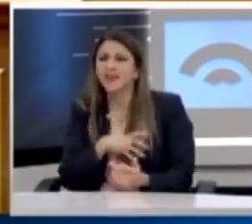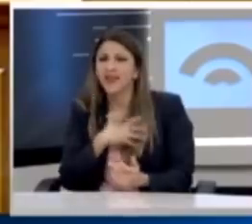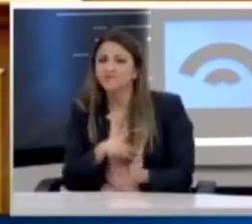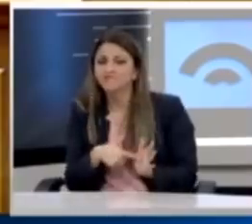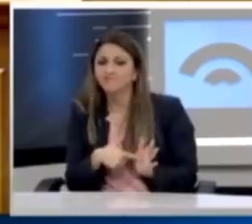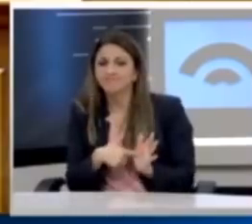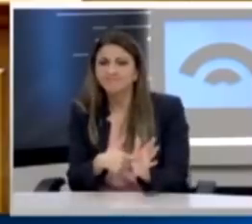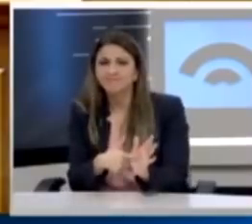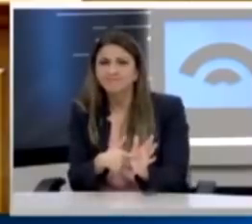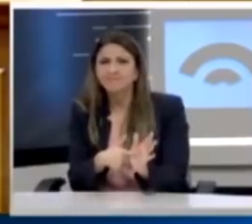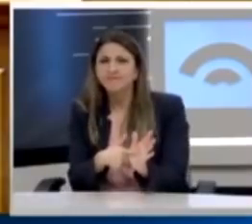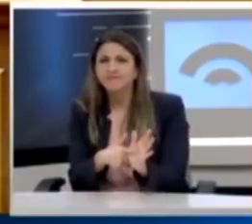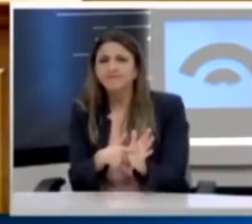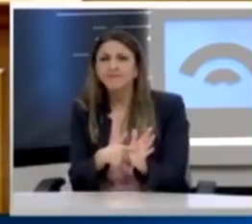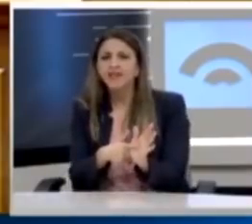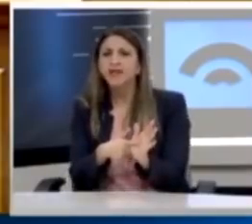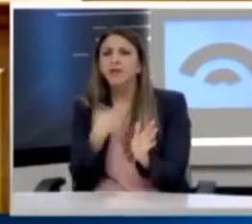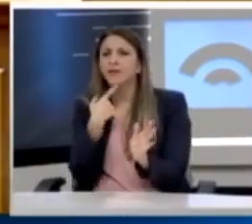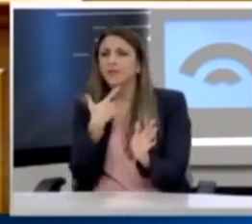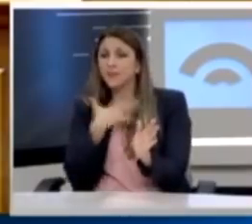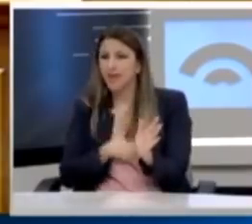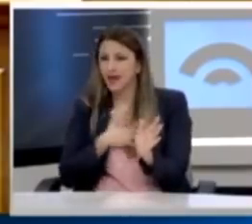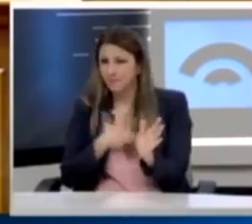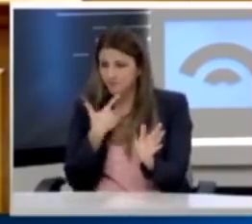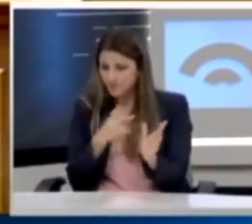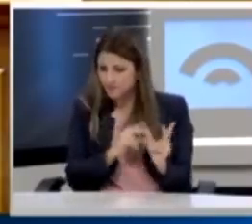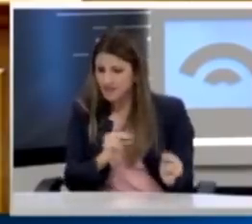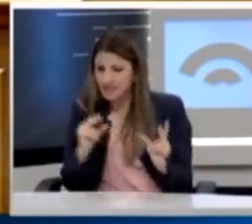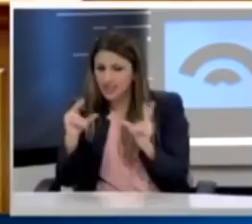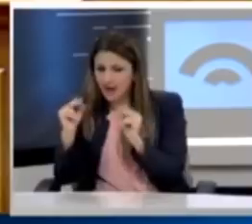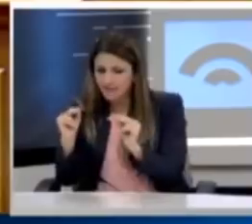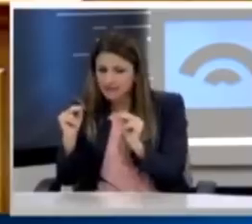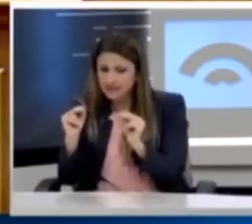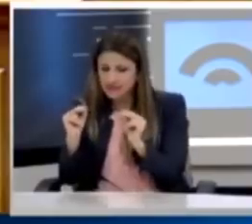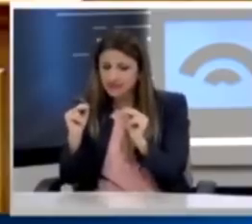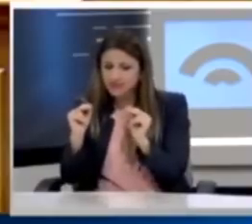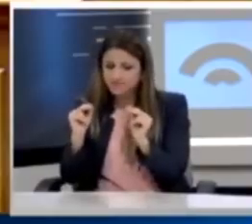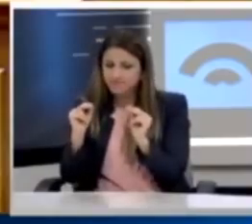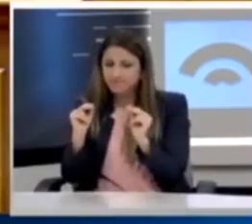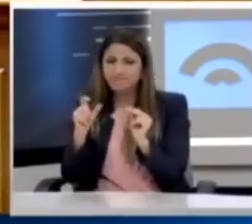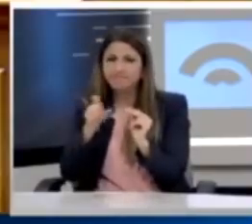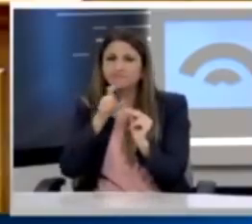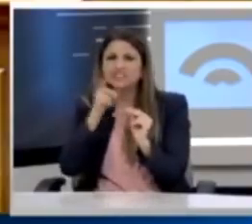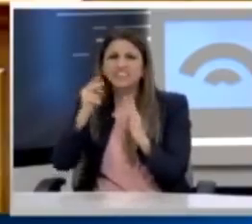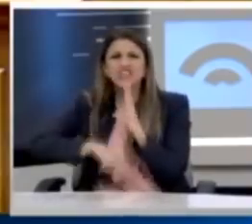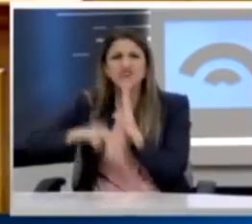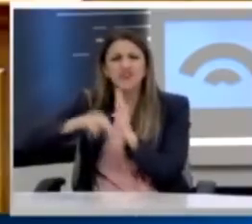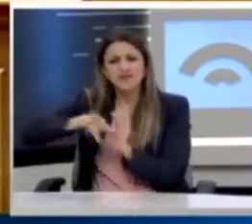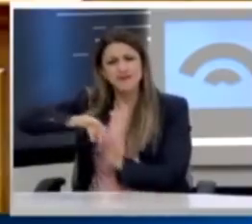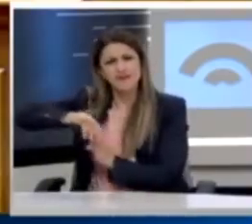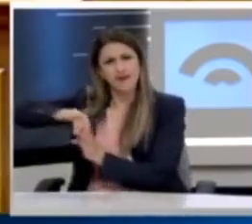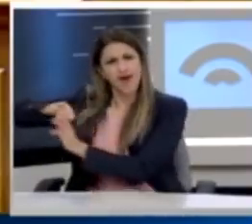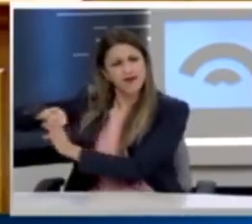απροκάλυπτο αντικομουνισμό, αναφέροντας μάλιστα πετσοκομμένες, εκτός τόπου και τότε συνθήκων,